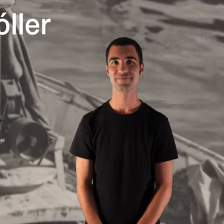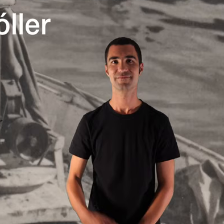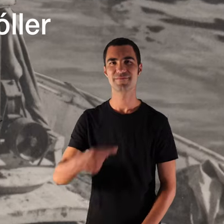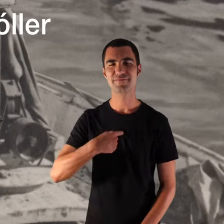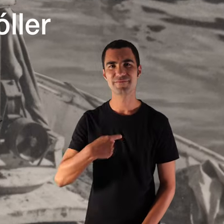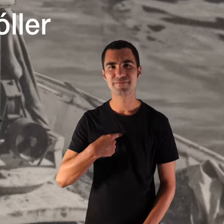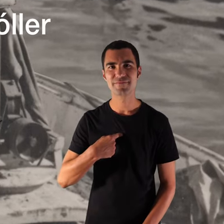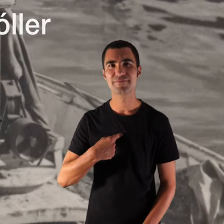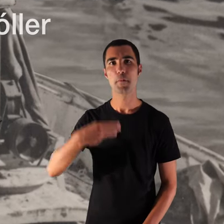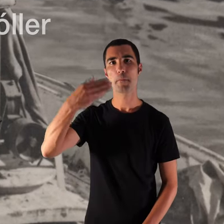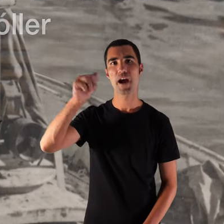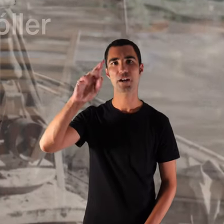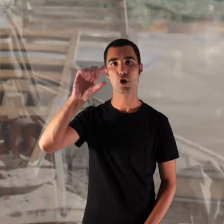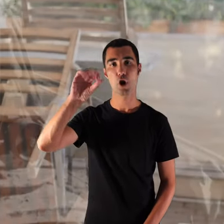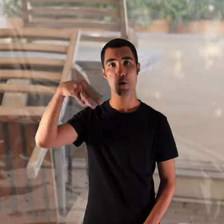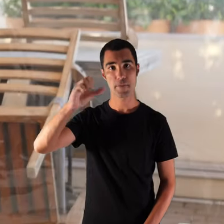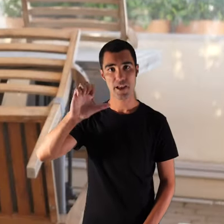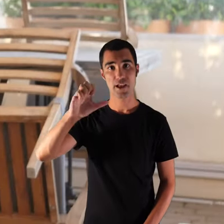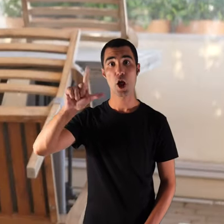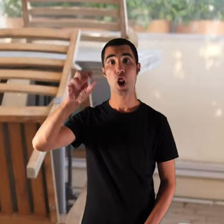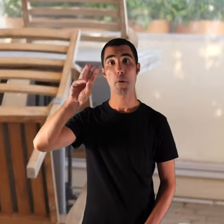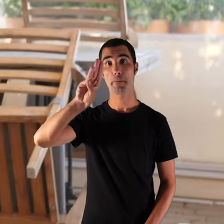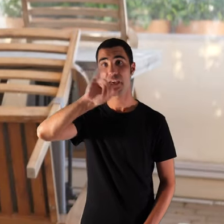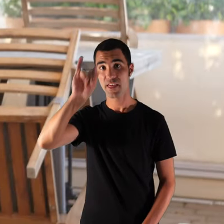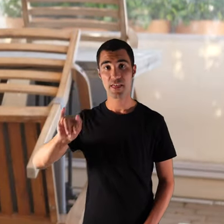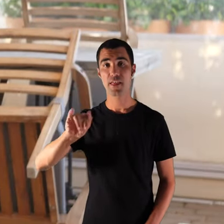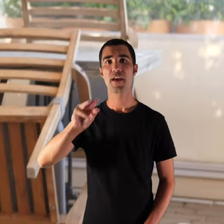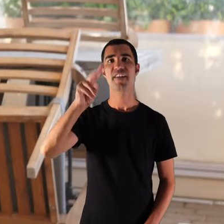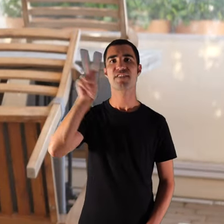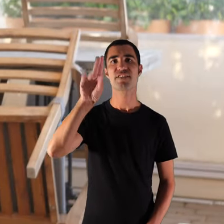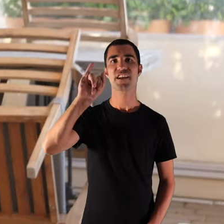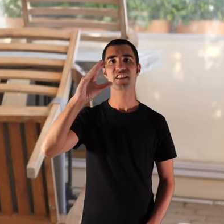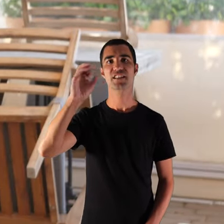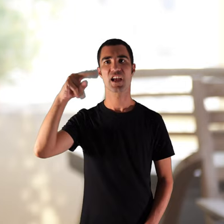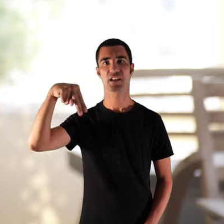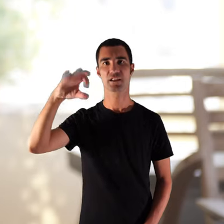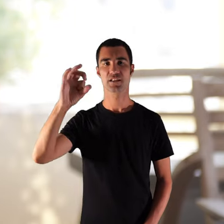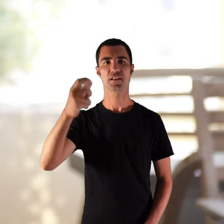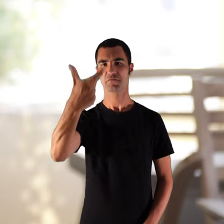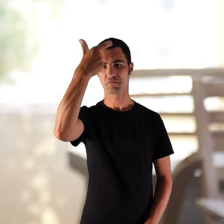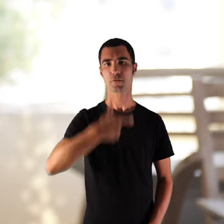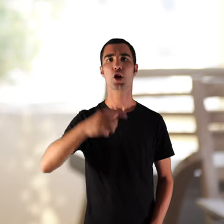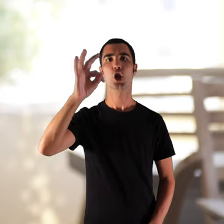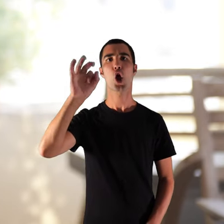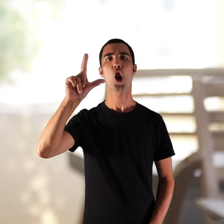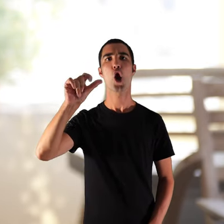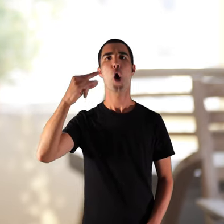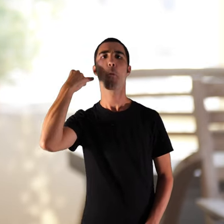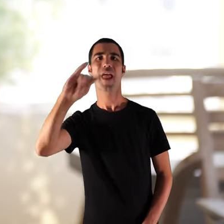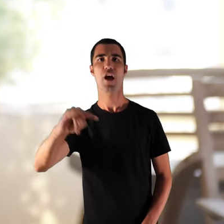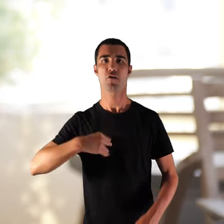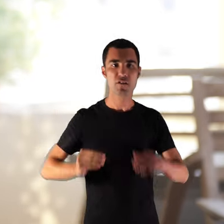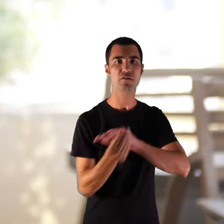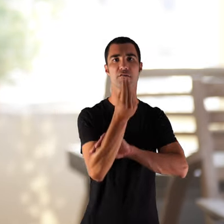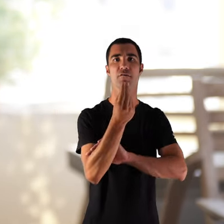Jo som Bartolomé, el Bopé i Vicenç. Me diuen en Tolo Blau. Vaig néixer